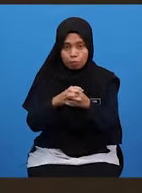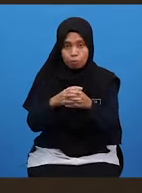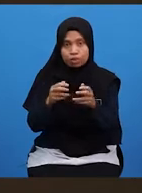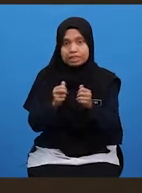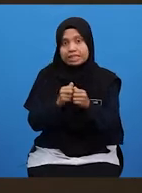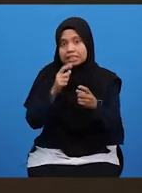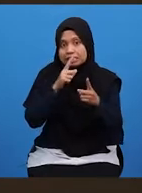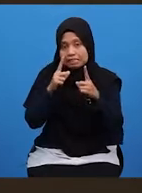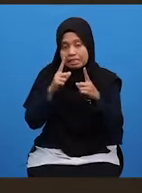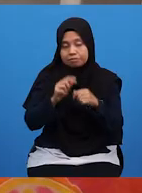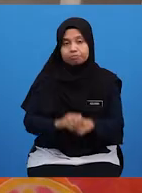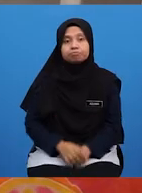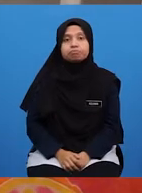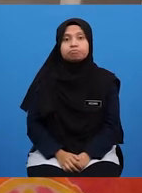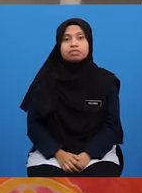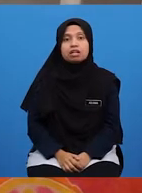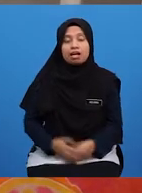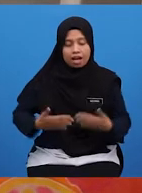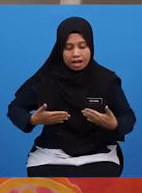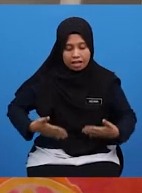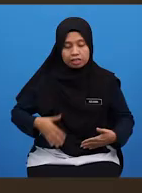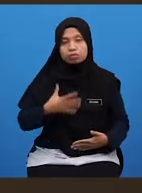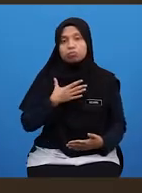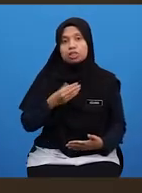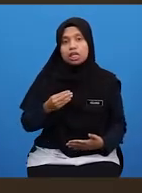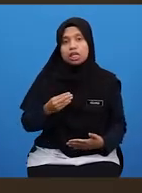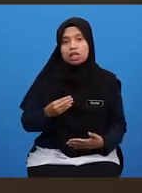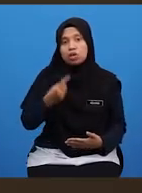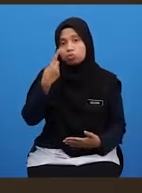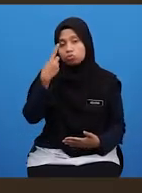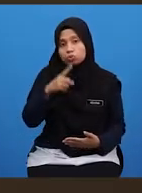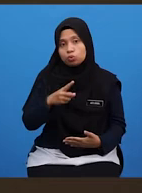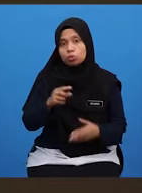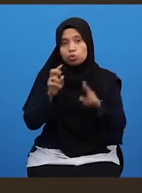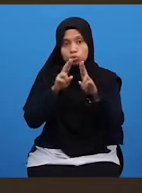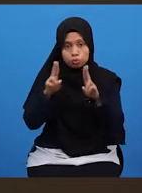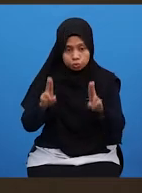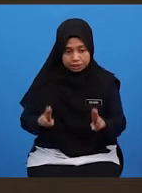melancarkan cantingan. Kain putih, digunakan untuk